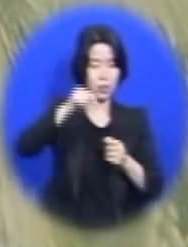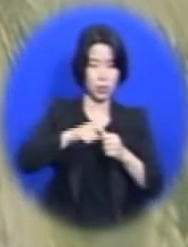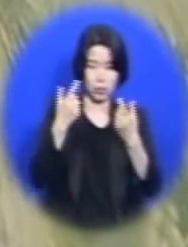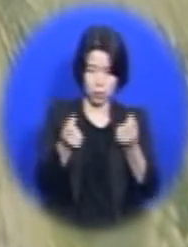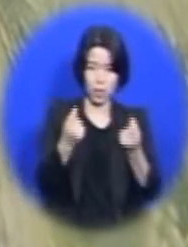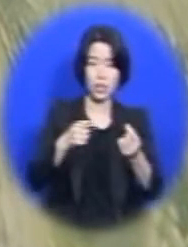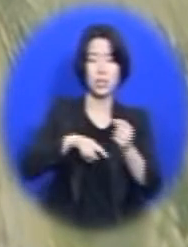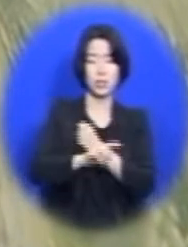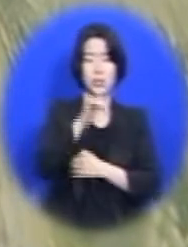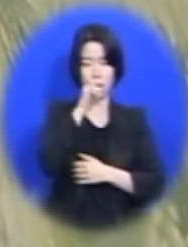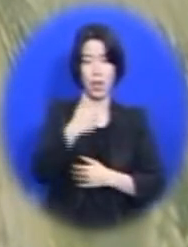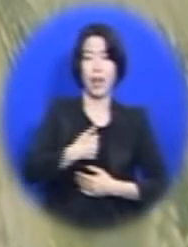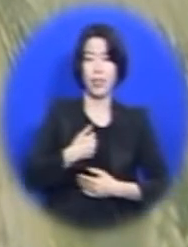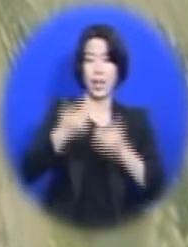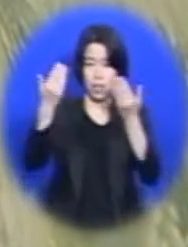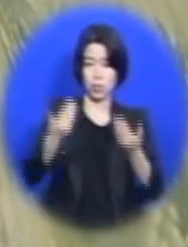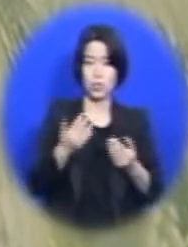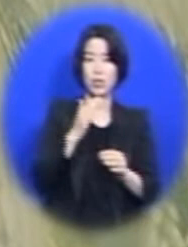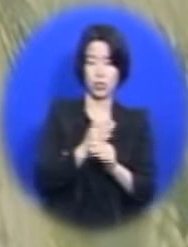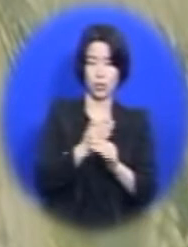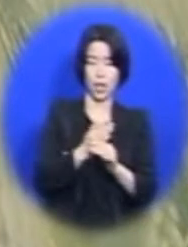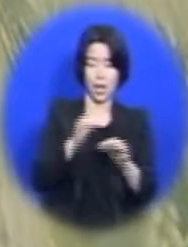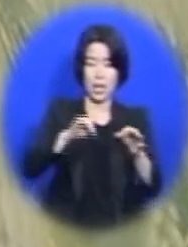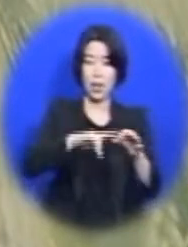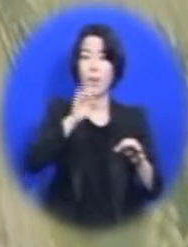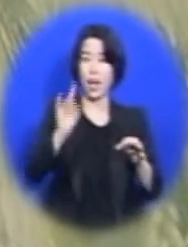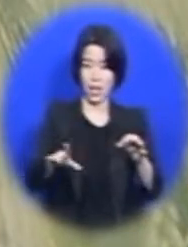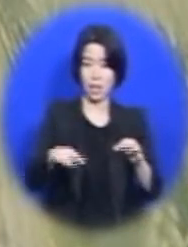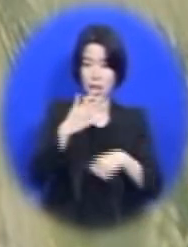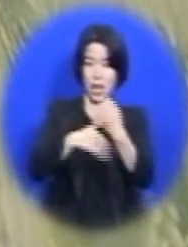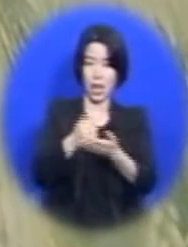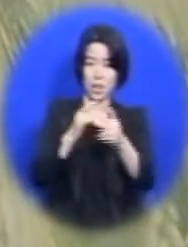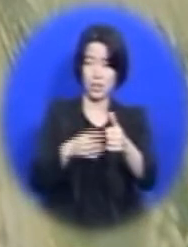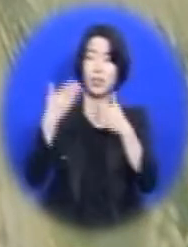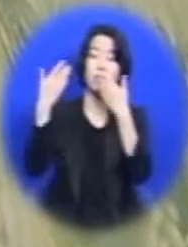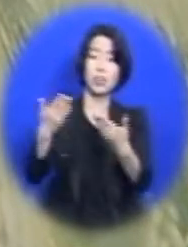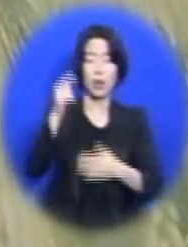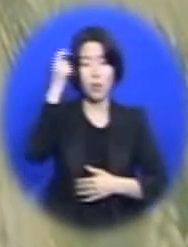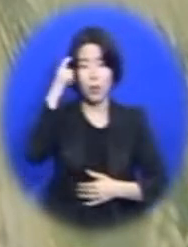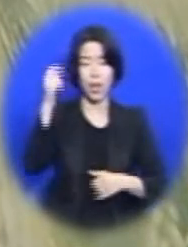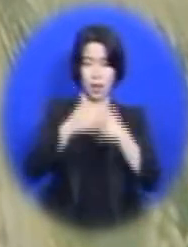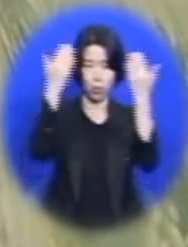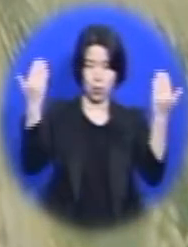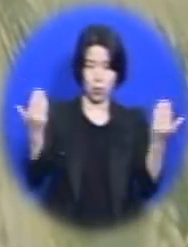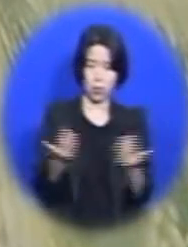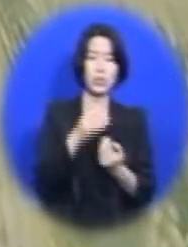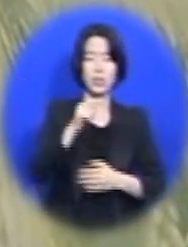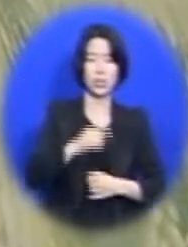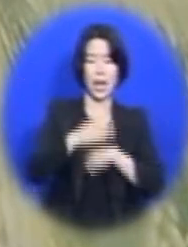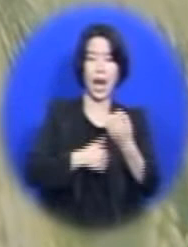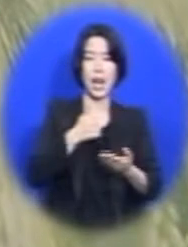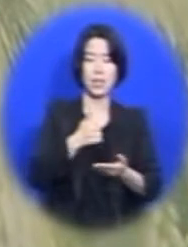있어요. 내게 주신 것 중에 열의 하나는 하나님께 바치라. 왜? 모든 것이 하나님의